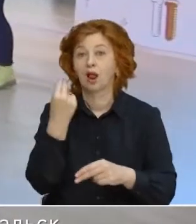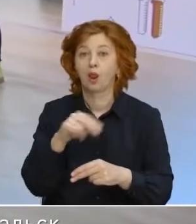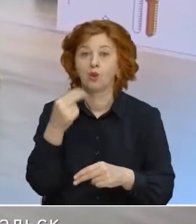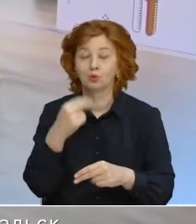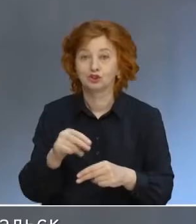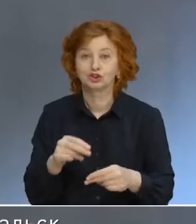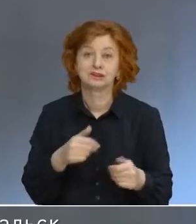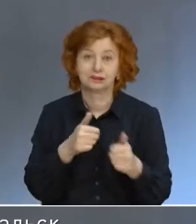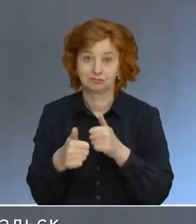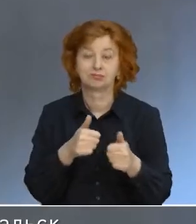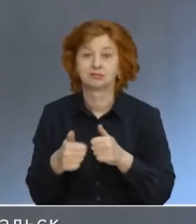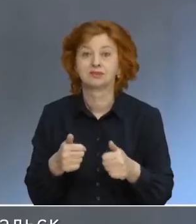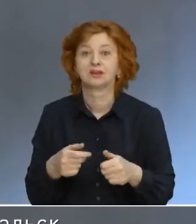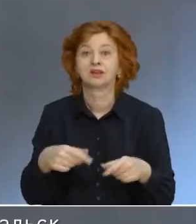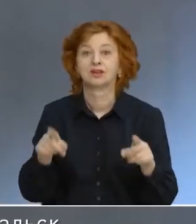количеству финалистов.